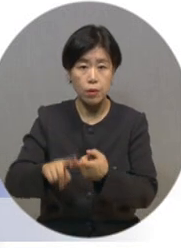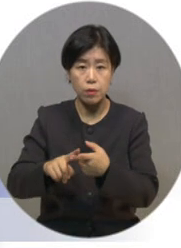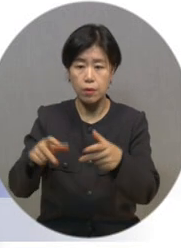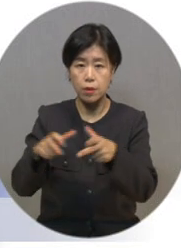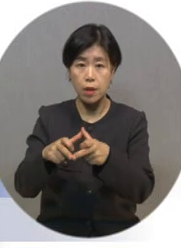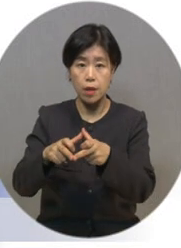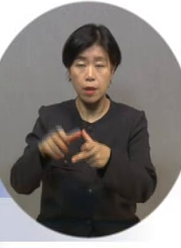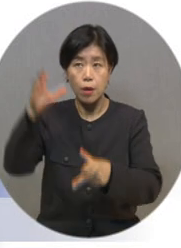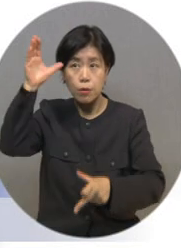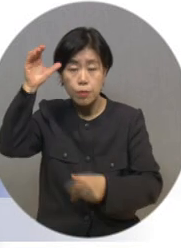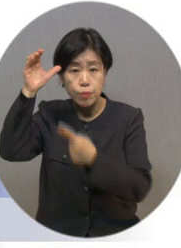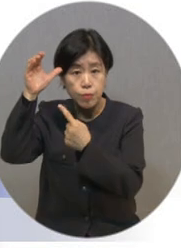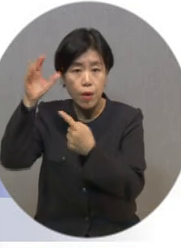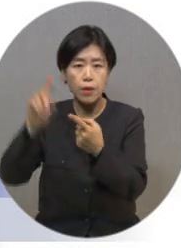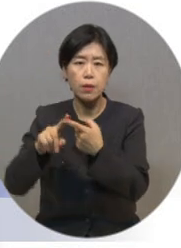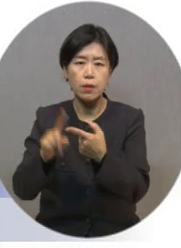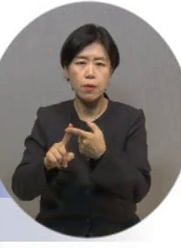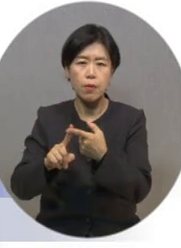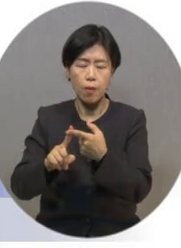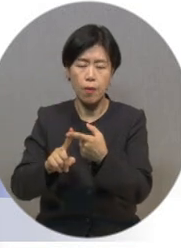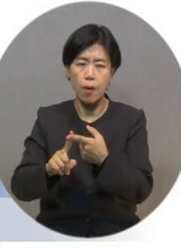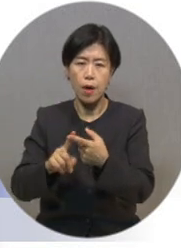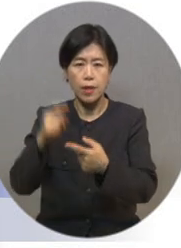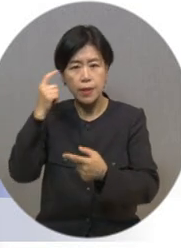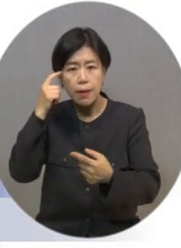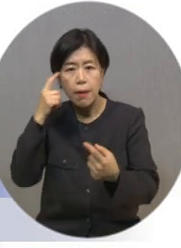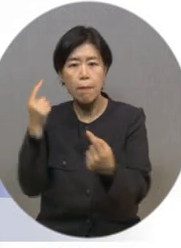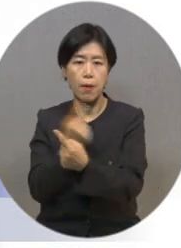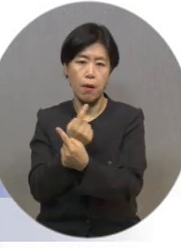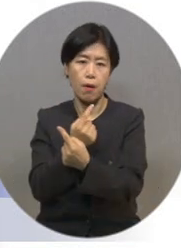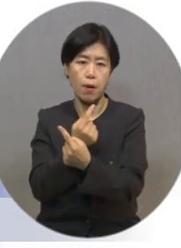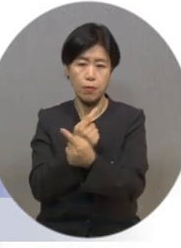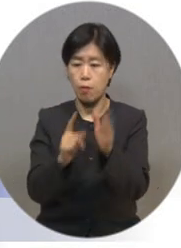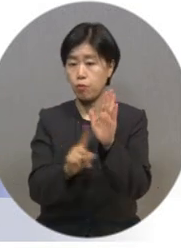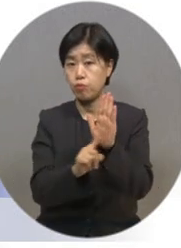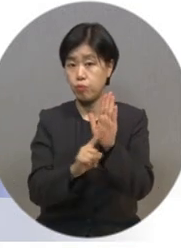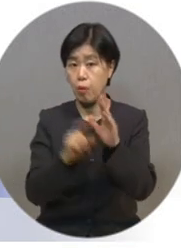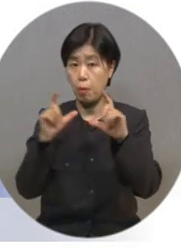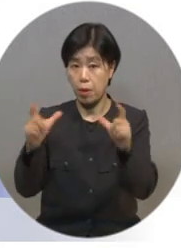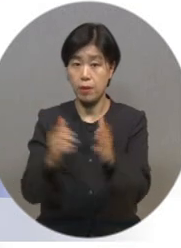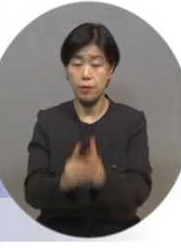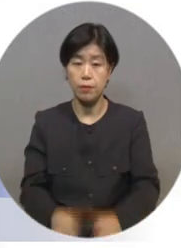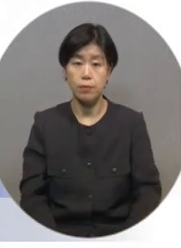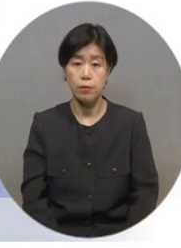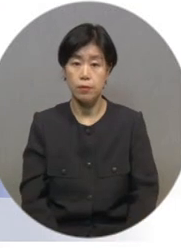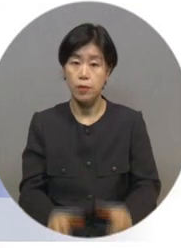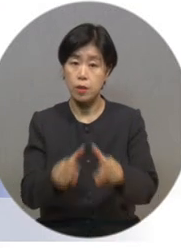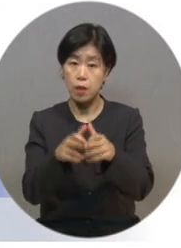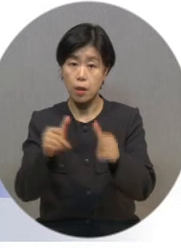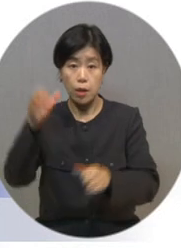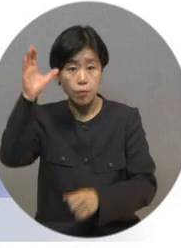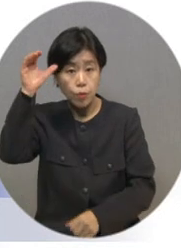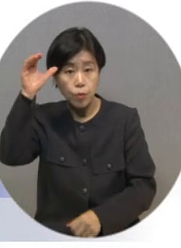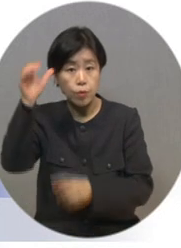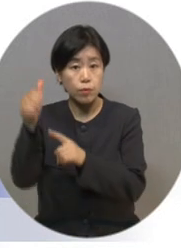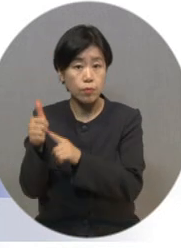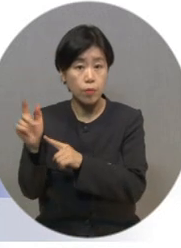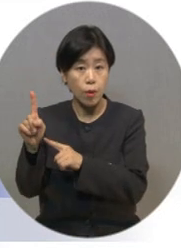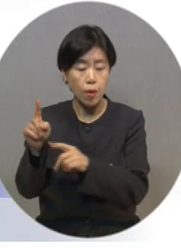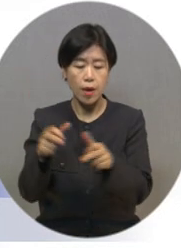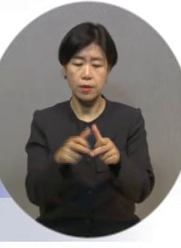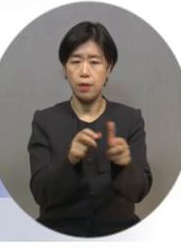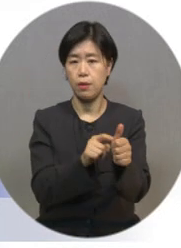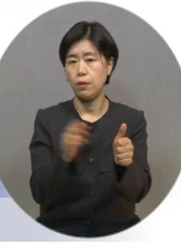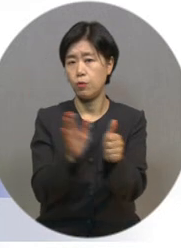교육과 홍보 강화 대책을 마련토록 했습니다 사실 장애인 보조견은 장애인 활동을 도와주기